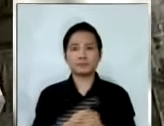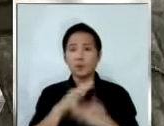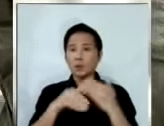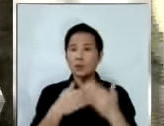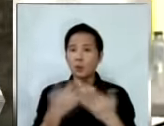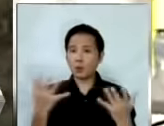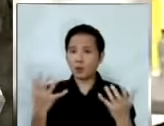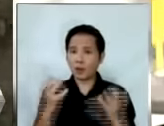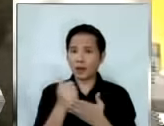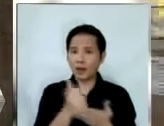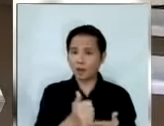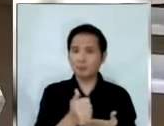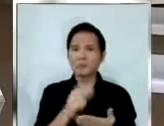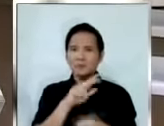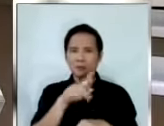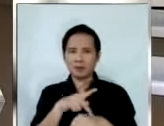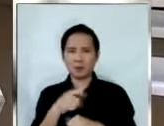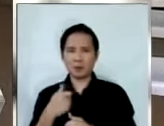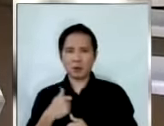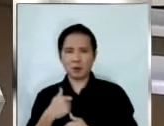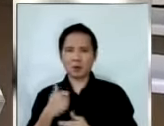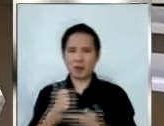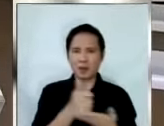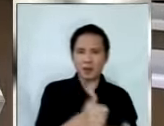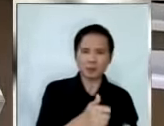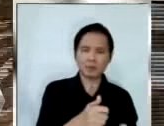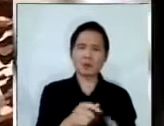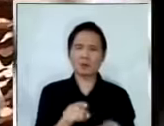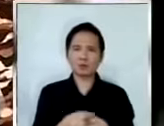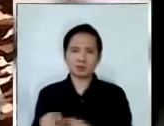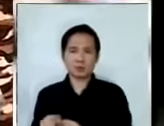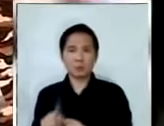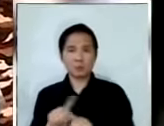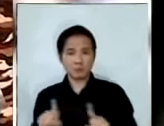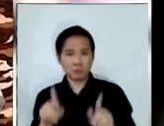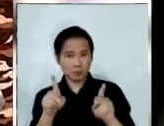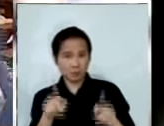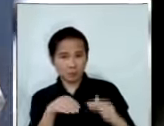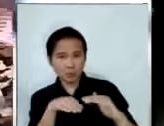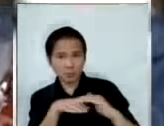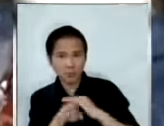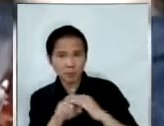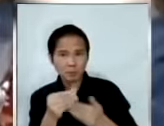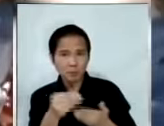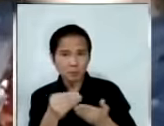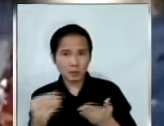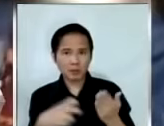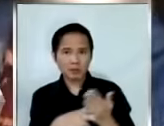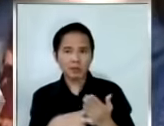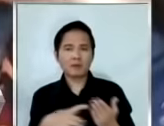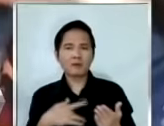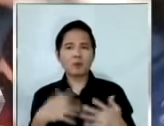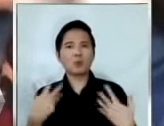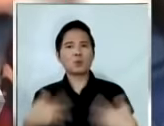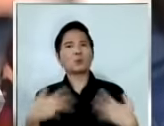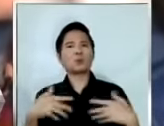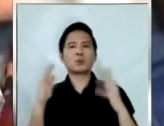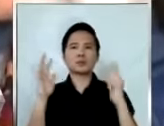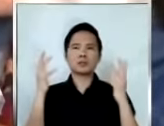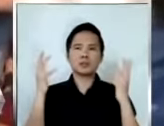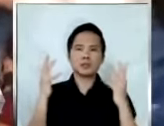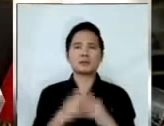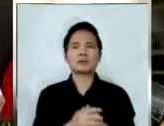lehitimong ticket lang daw ang pinapayagan nilang pumasok sa kanilang pasilidad. Ang ibang LSI, ikino-coordinate daw nila sa mga LGU para